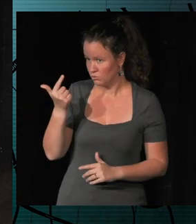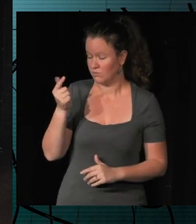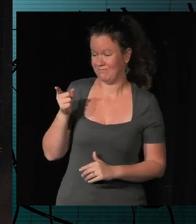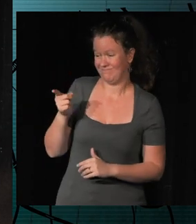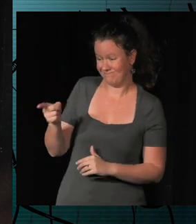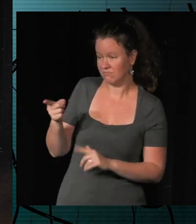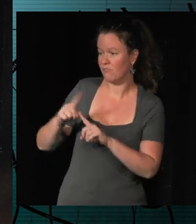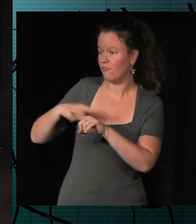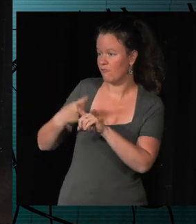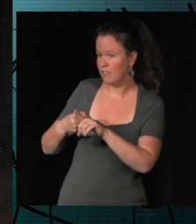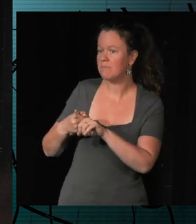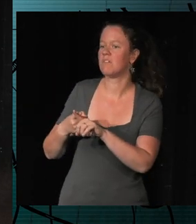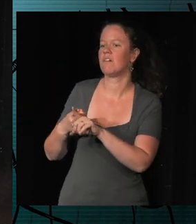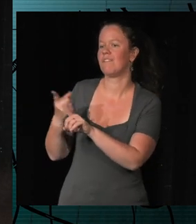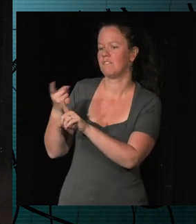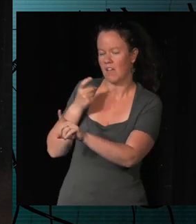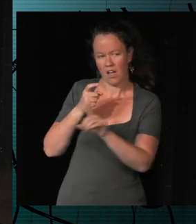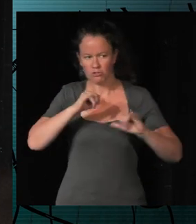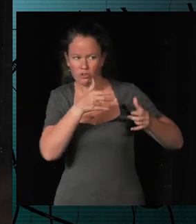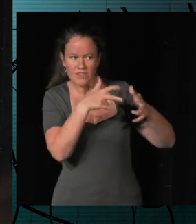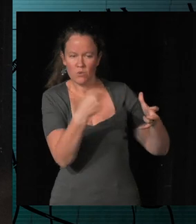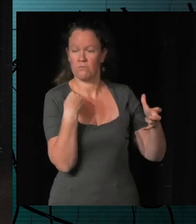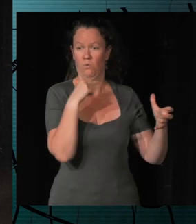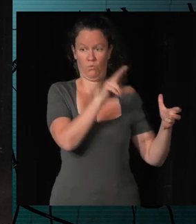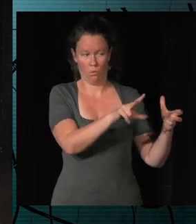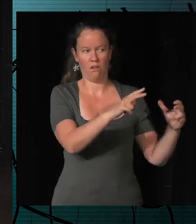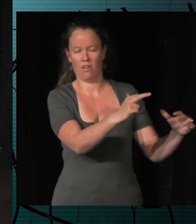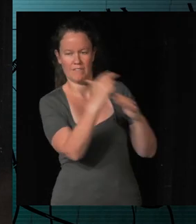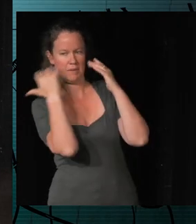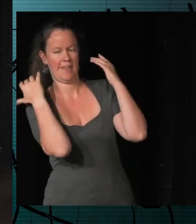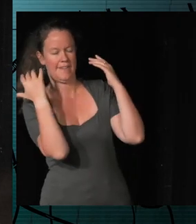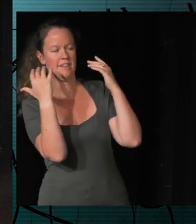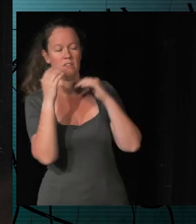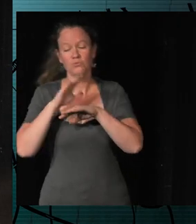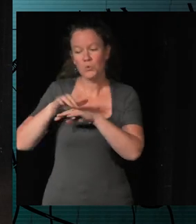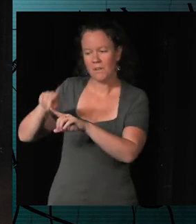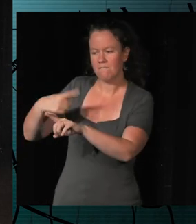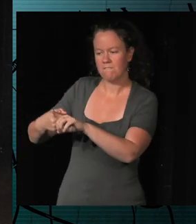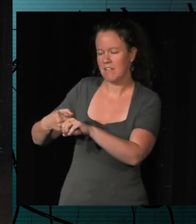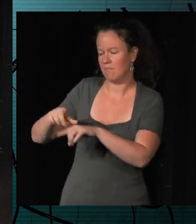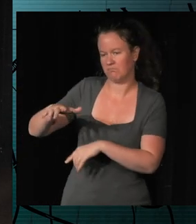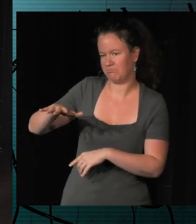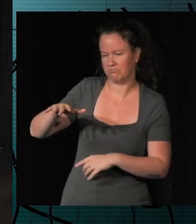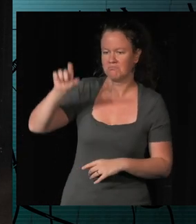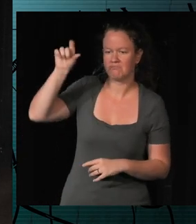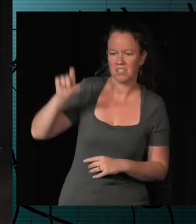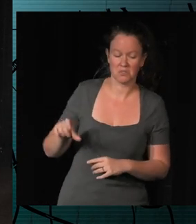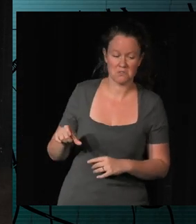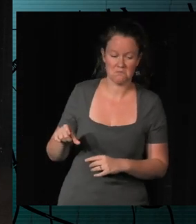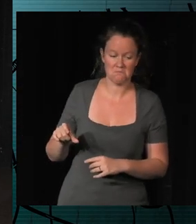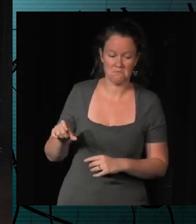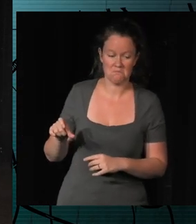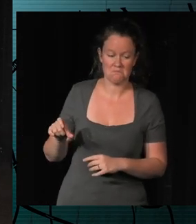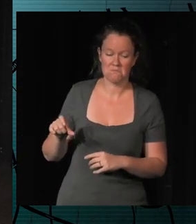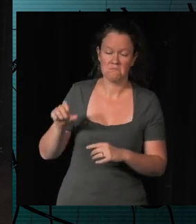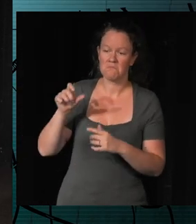adaptation du 3 mais qui n'était effectivement pas bien qui était fait par un yesman un peu à la botte des studio et